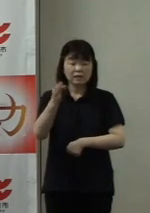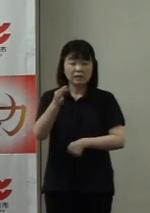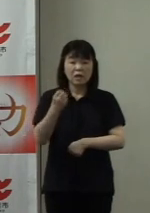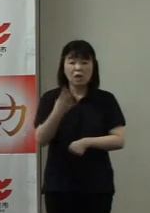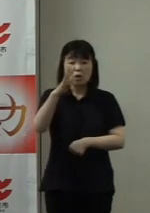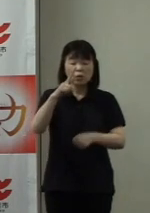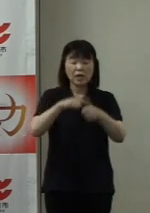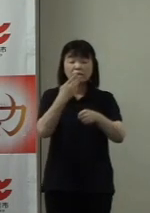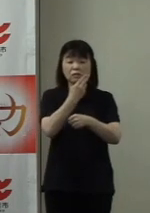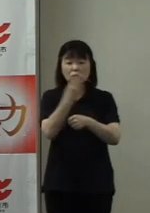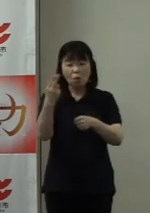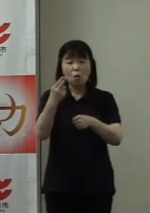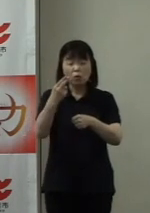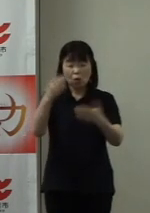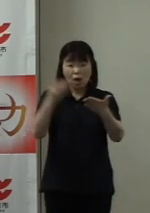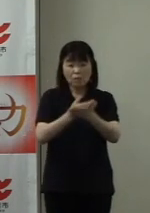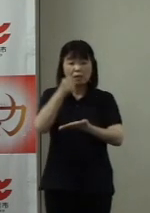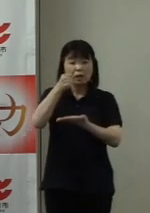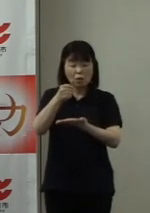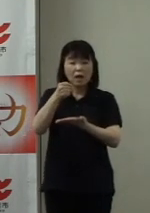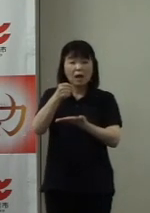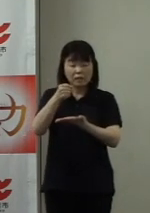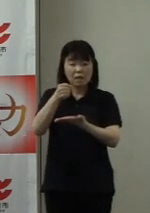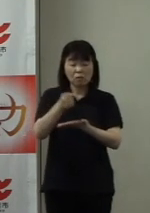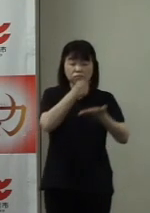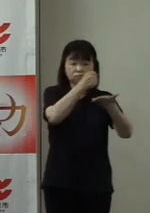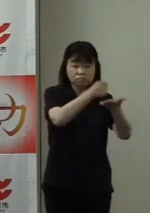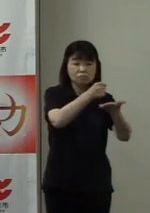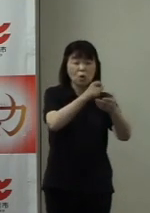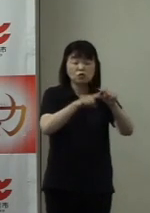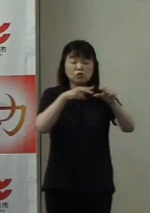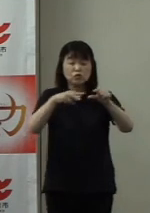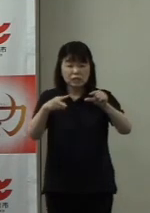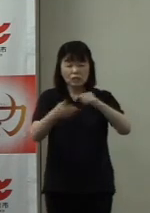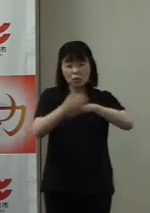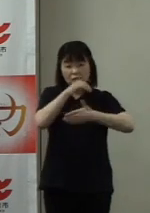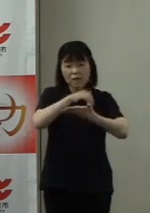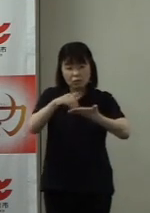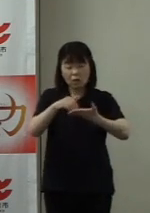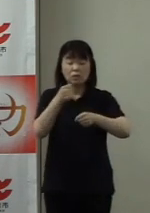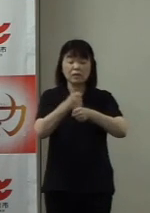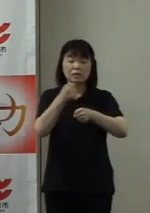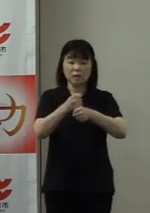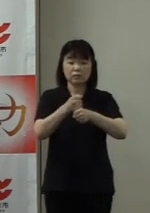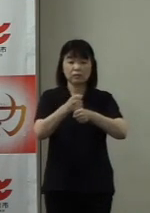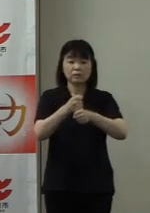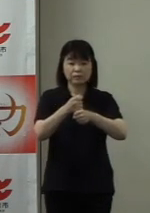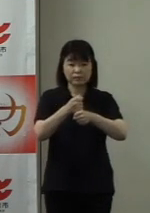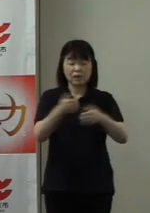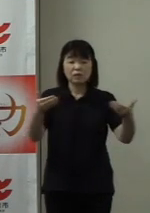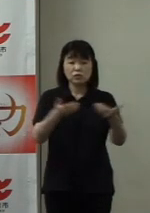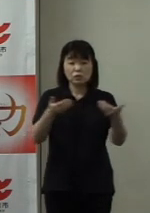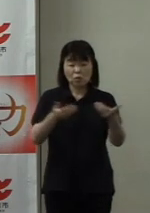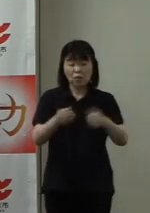算剰余金の減災基金への積み立てを中心に補正をするものであります。補正事業数は